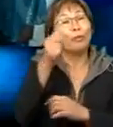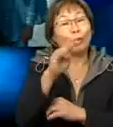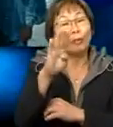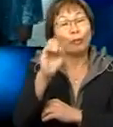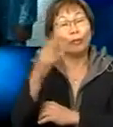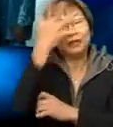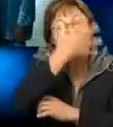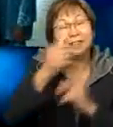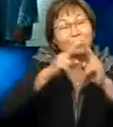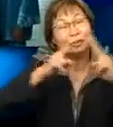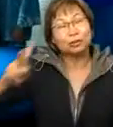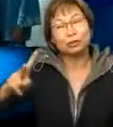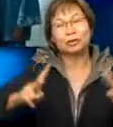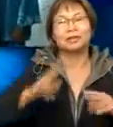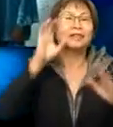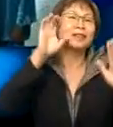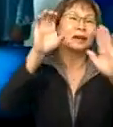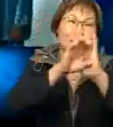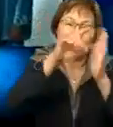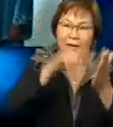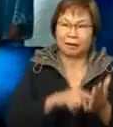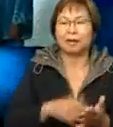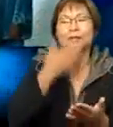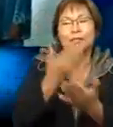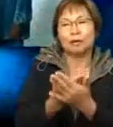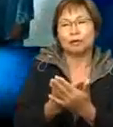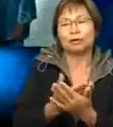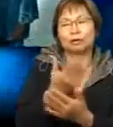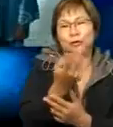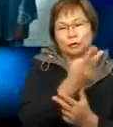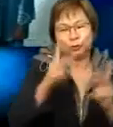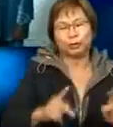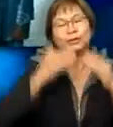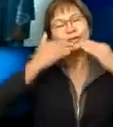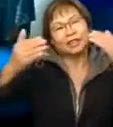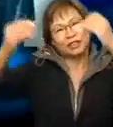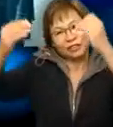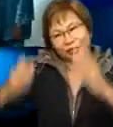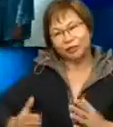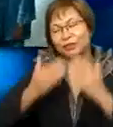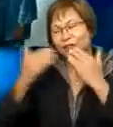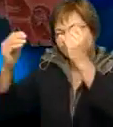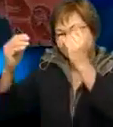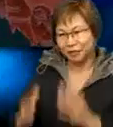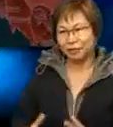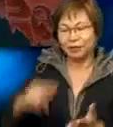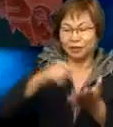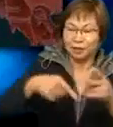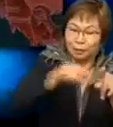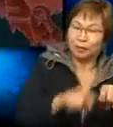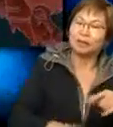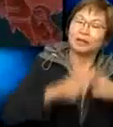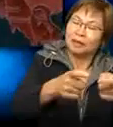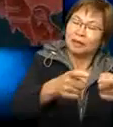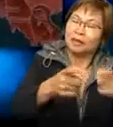Amboi, cantik sungguh mural ni. Bagus, Adam. Bits. Terima kasih, cikgu. Terima kasih, cikgu. Ini